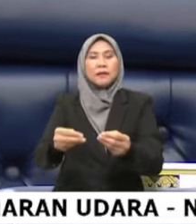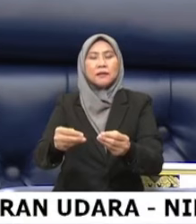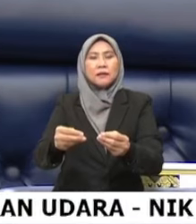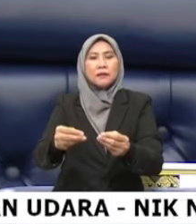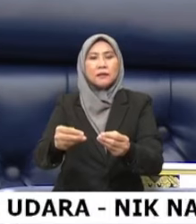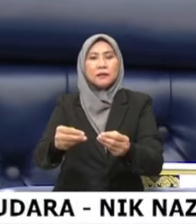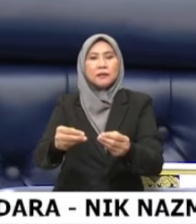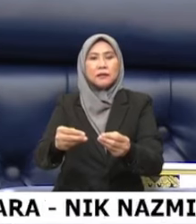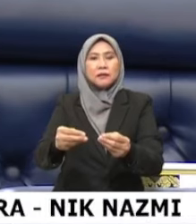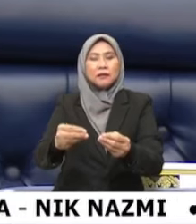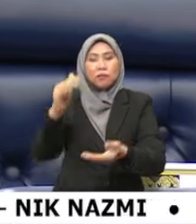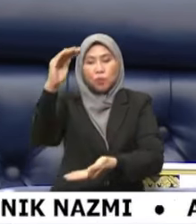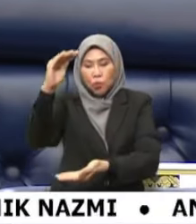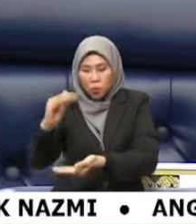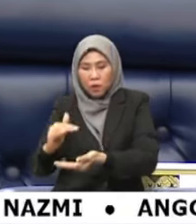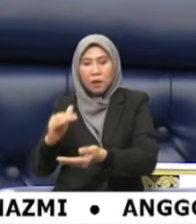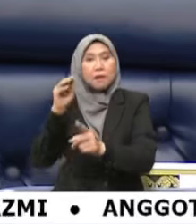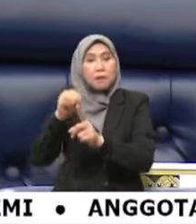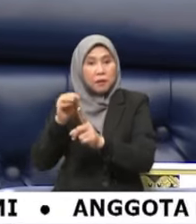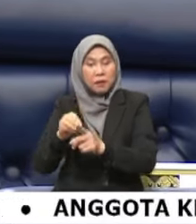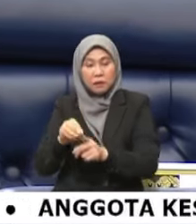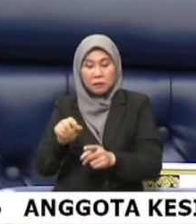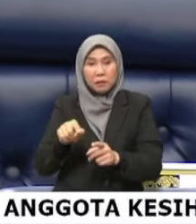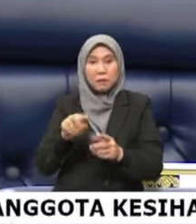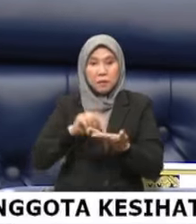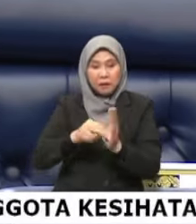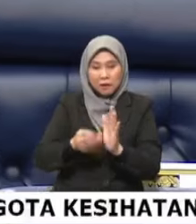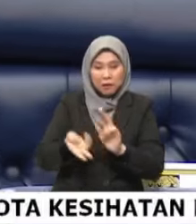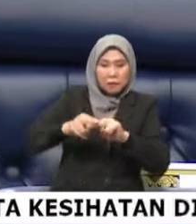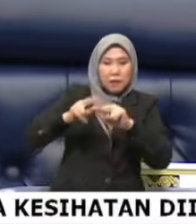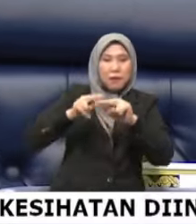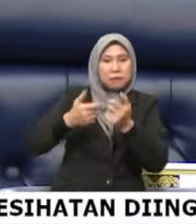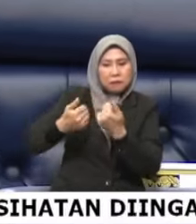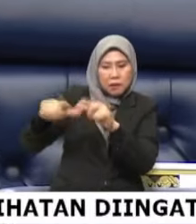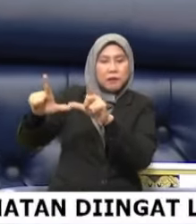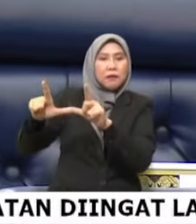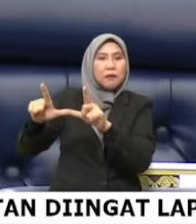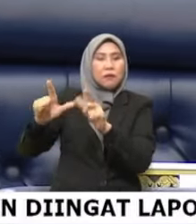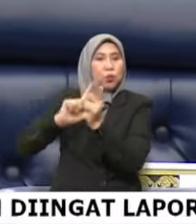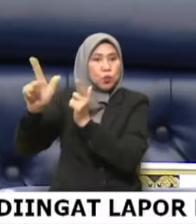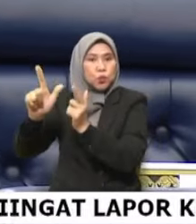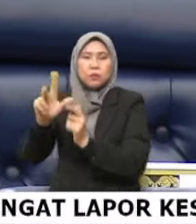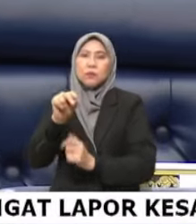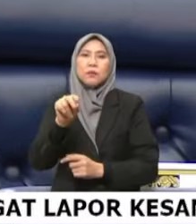merendahkan markah supaya dia melayak. Tetapi saya difahamkan bahawa